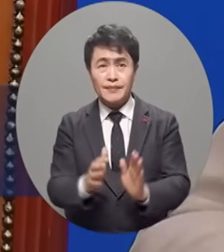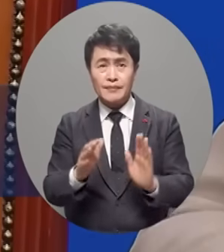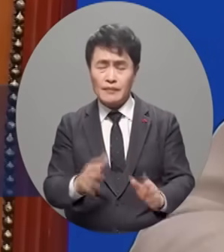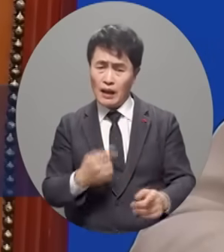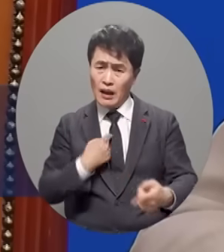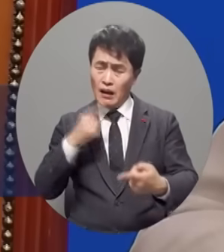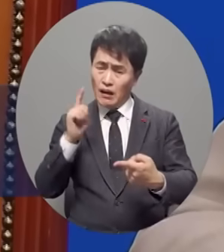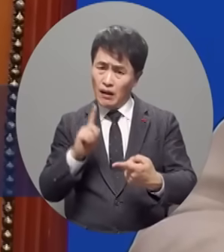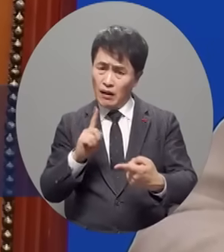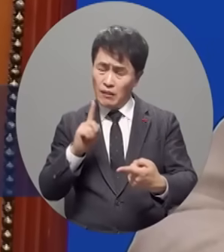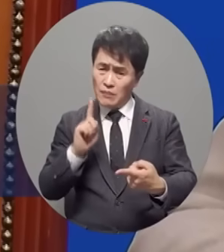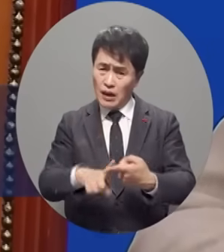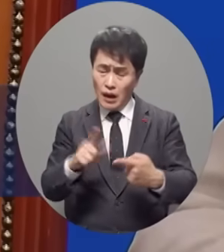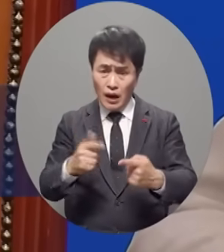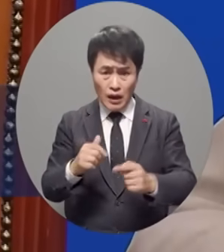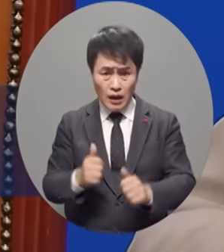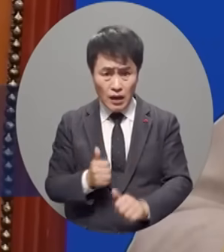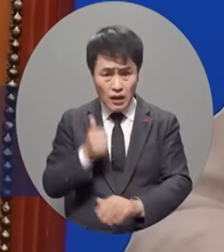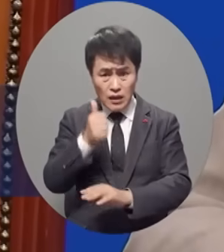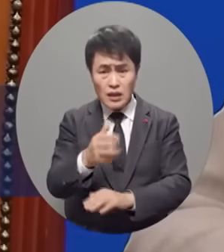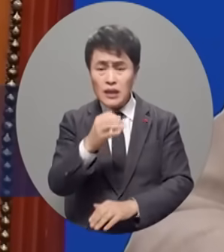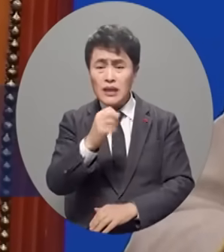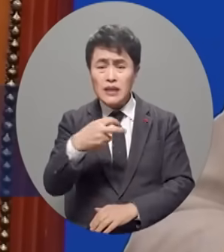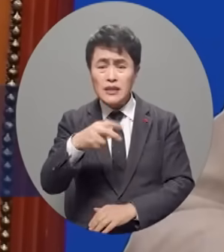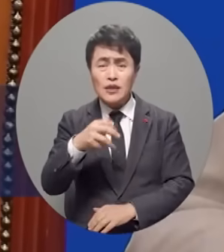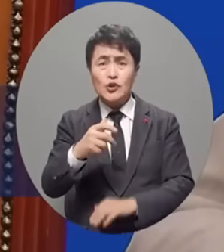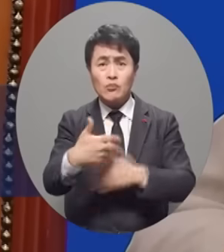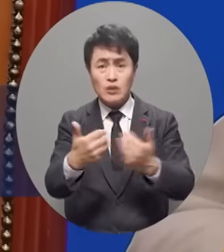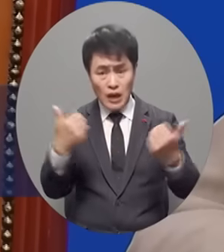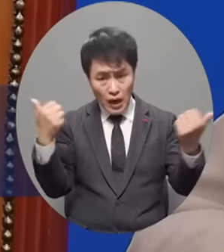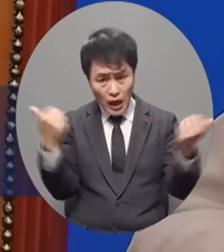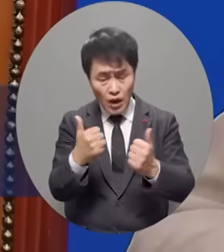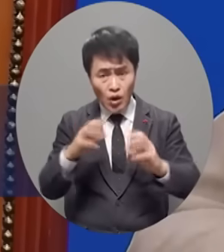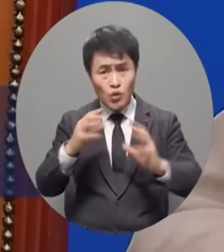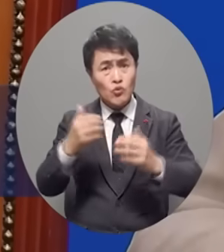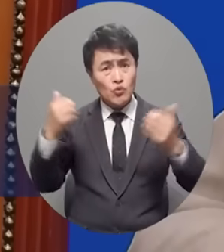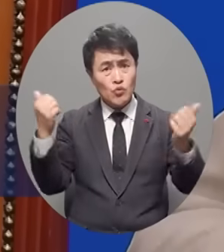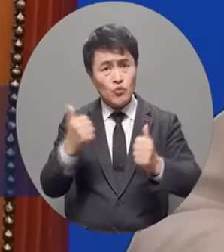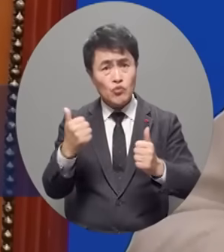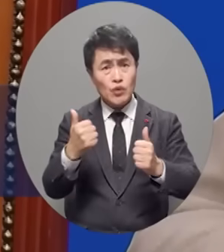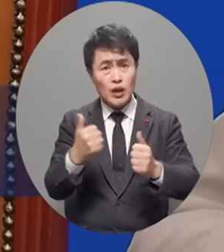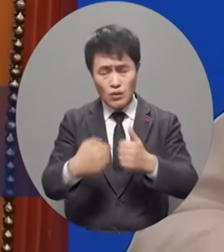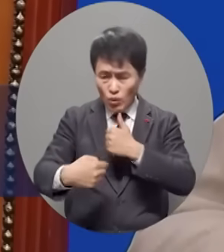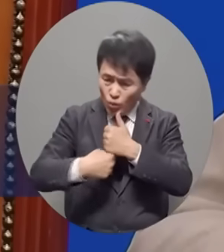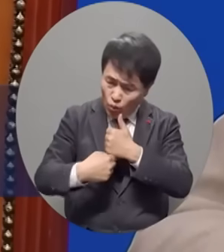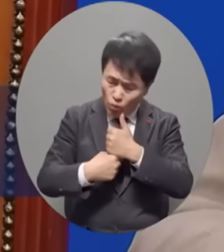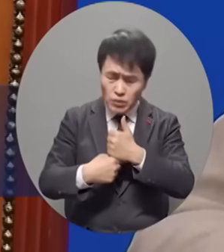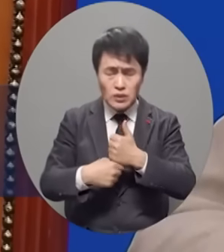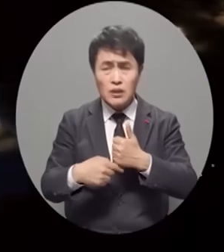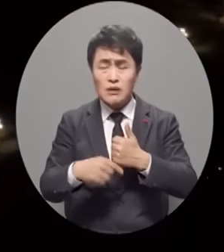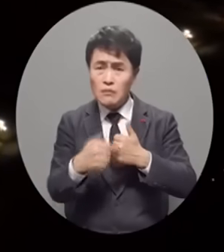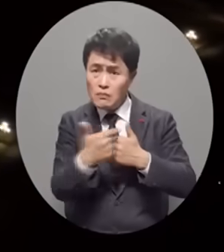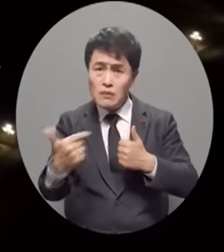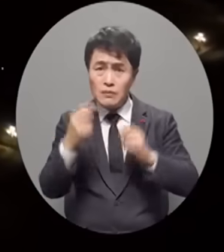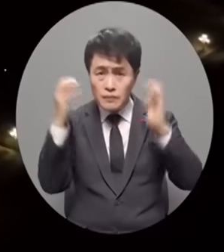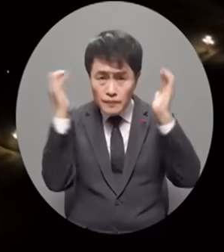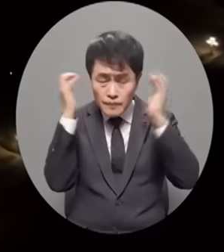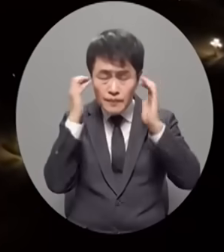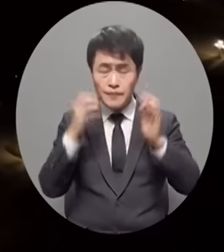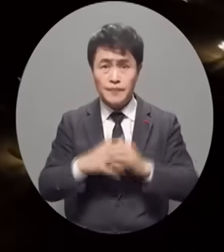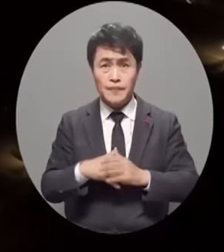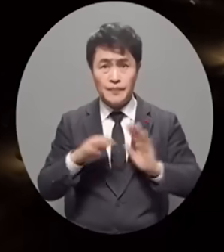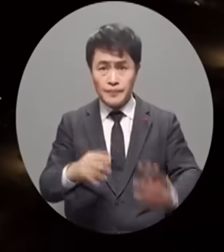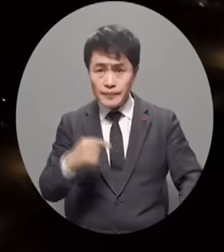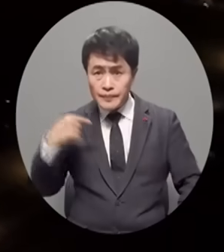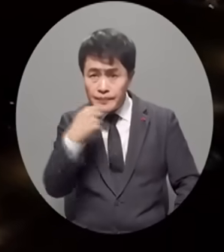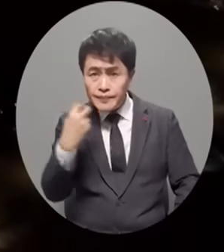부적격자를 보내놓고 인사청문회를 하라고 하니 국회에 대한 고민인지 상당히 고통스럽습니다. 철저한